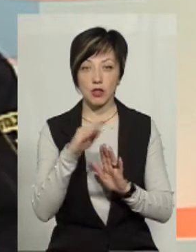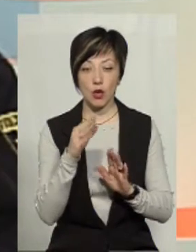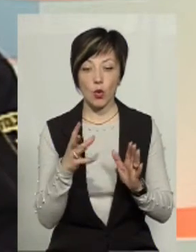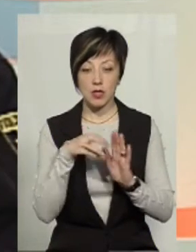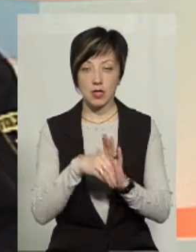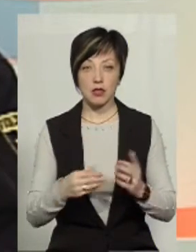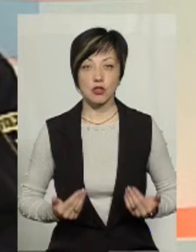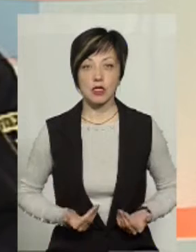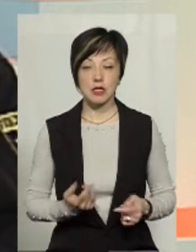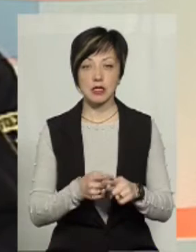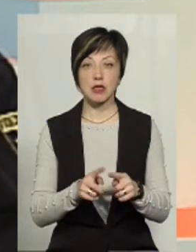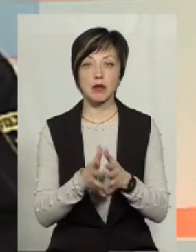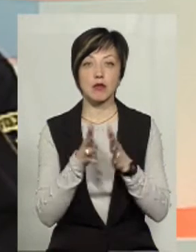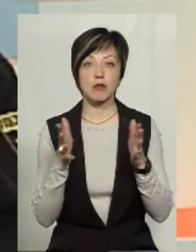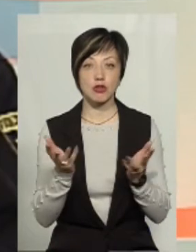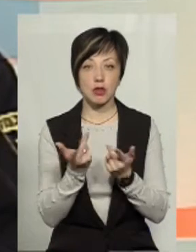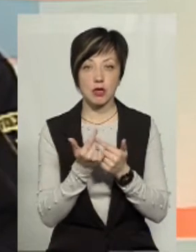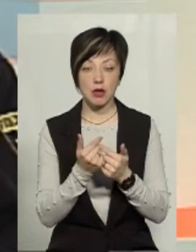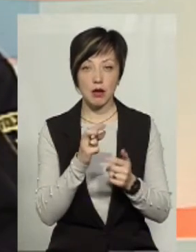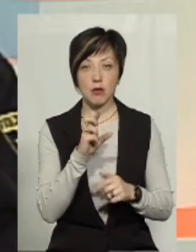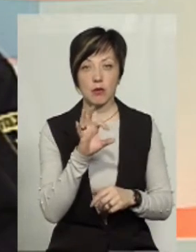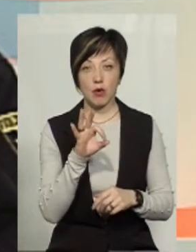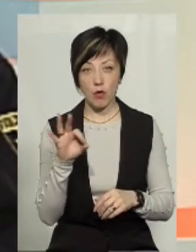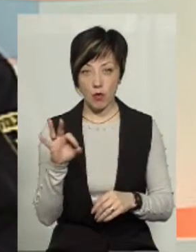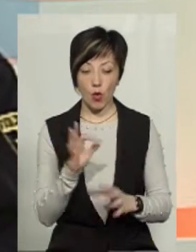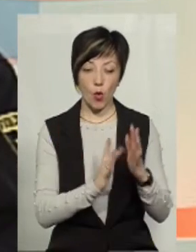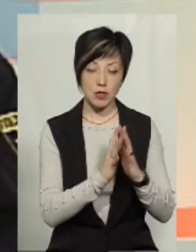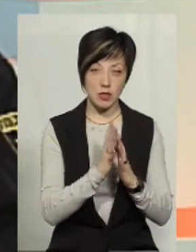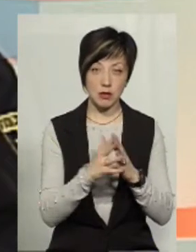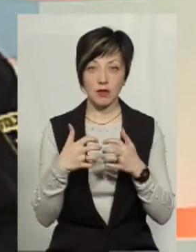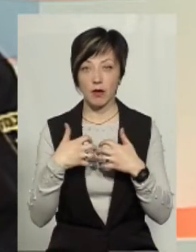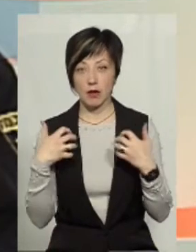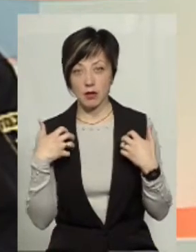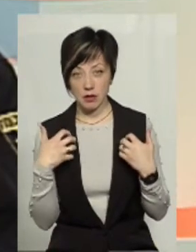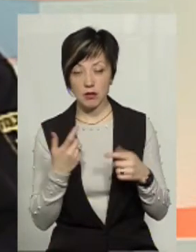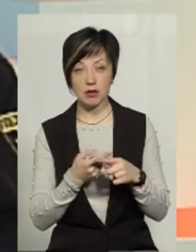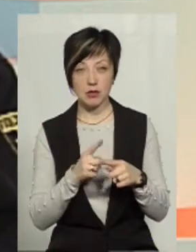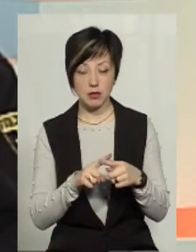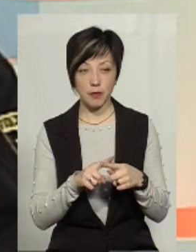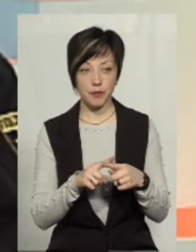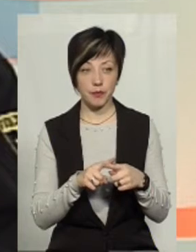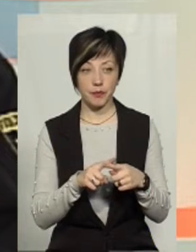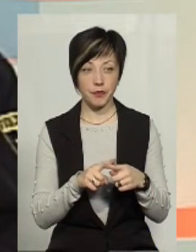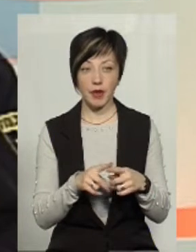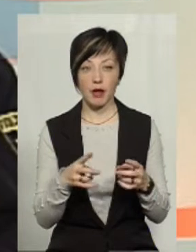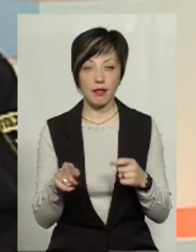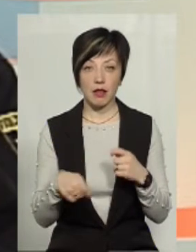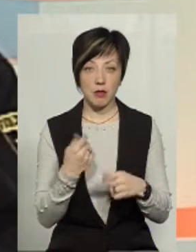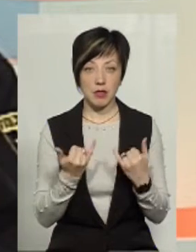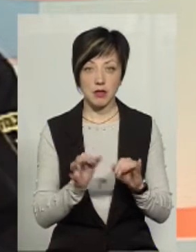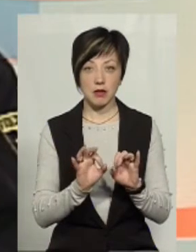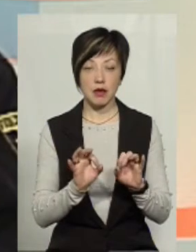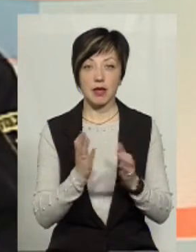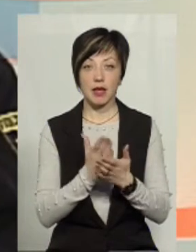життя, це найбільша кількість біоти, як рослинної, так і тваринної. Це не дарма є